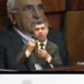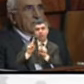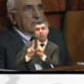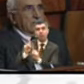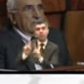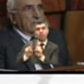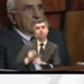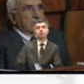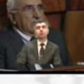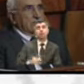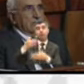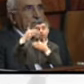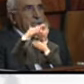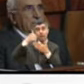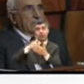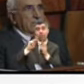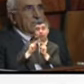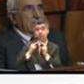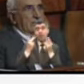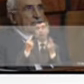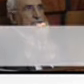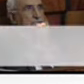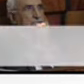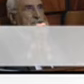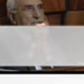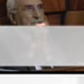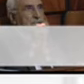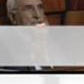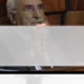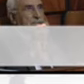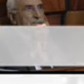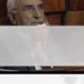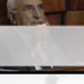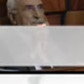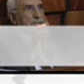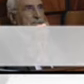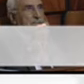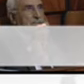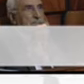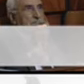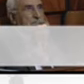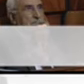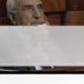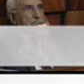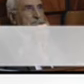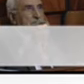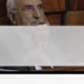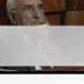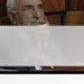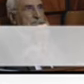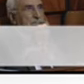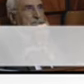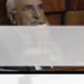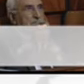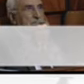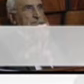2011 ما زال مغاربه العالم محرومين من حقوق المواطنه الكامله بما فيها حق الترشيح والتصويت في الانتخابات